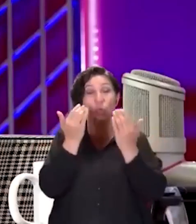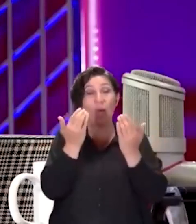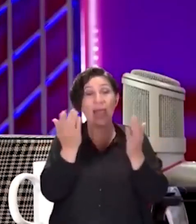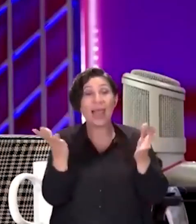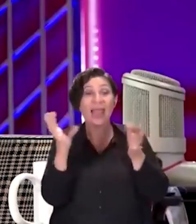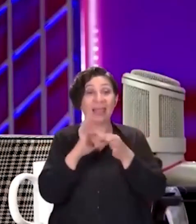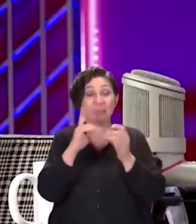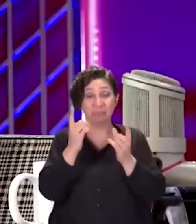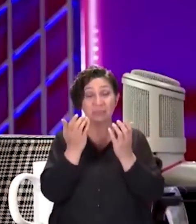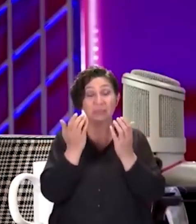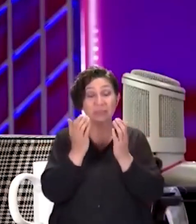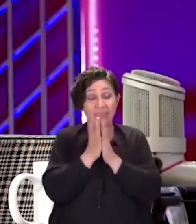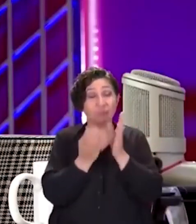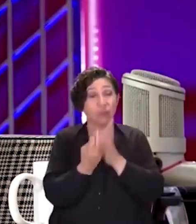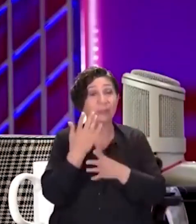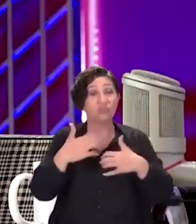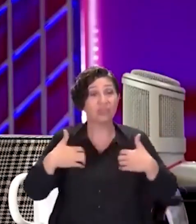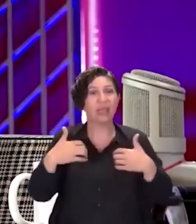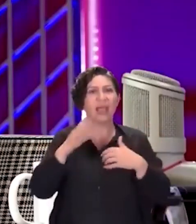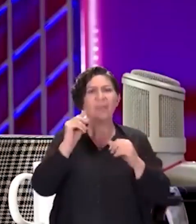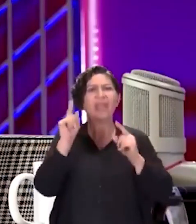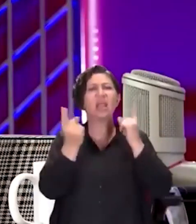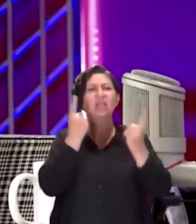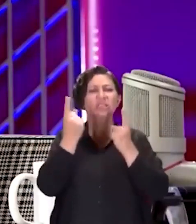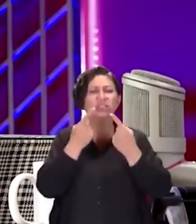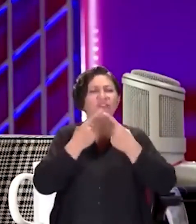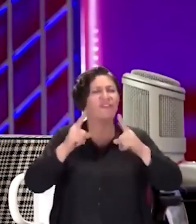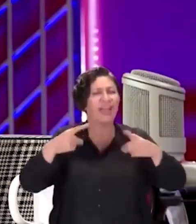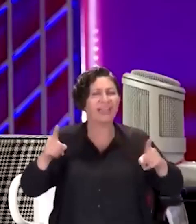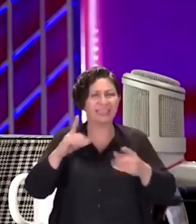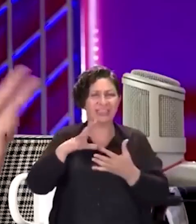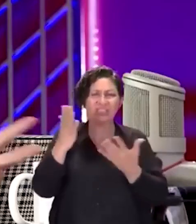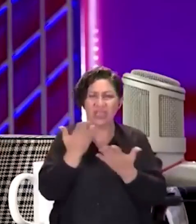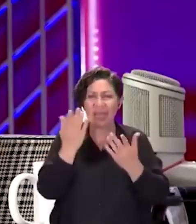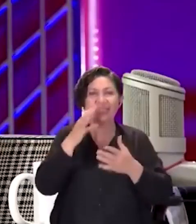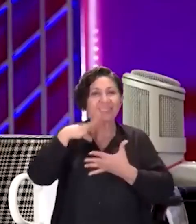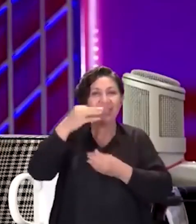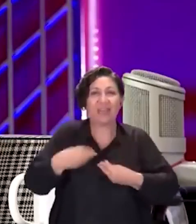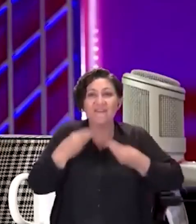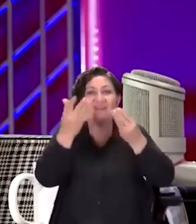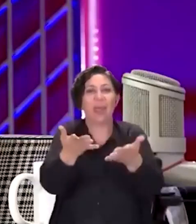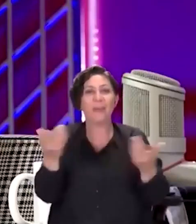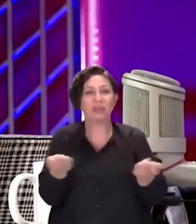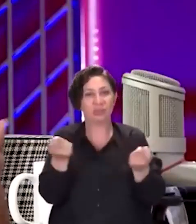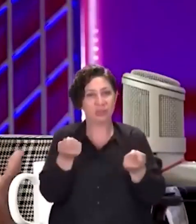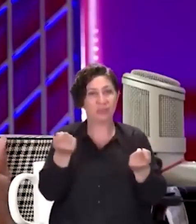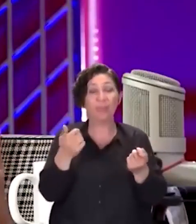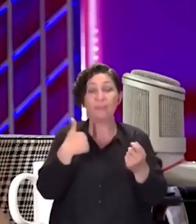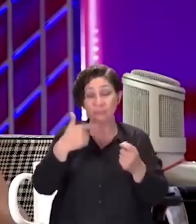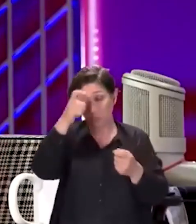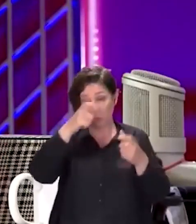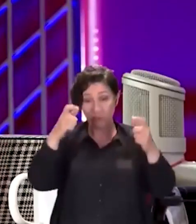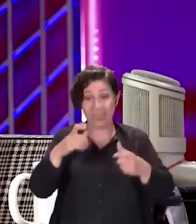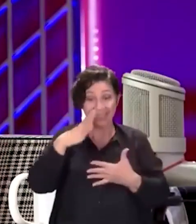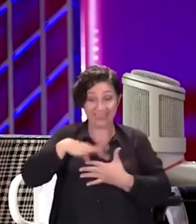dualarla ilgili kitabı çıkarmak bir cesaretti. Her zaman ilginç, değişik şeyler insanlara sunmaya çalıştım. Çünkü bizim